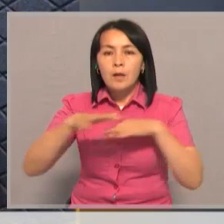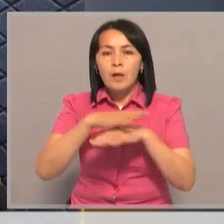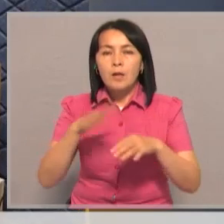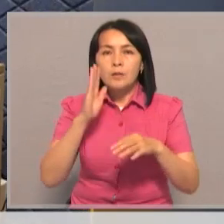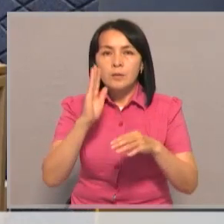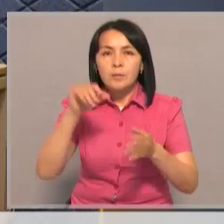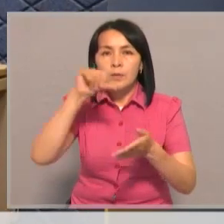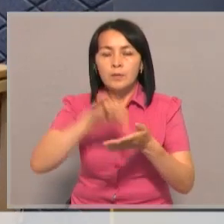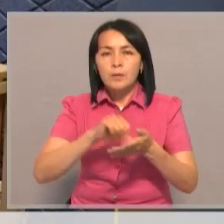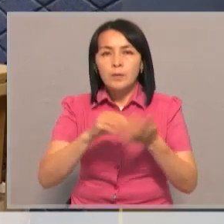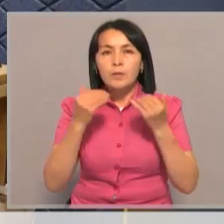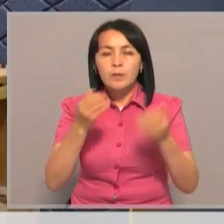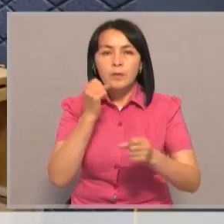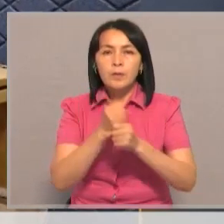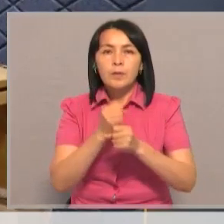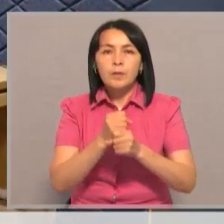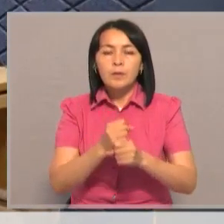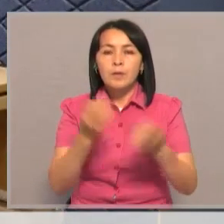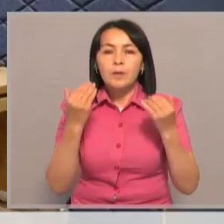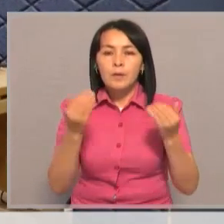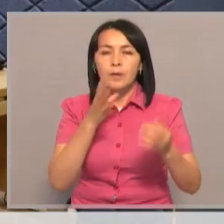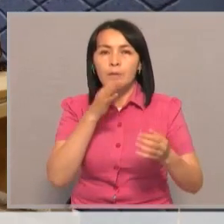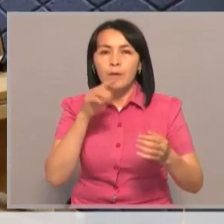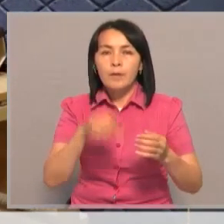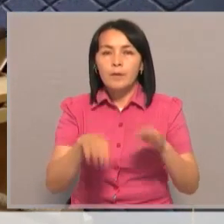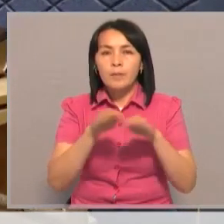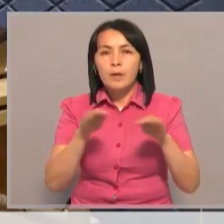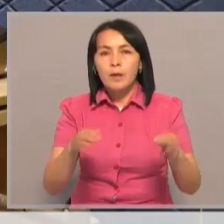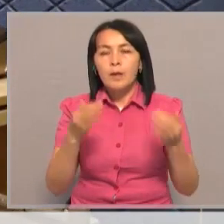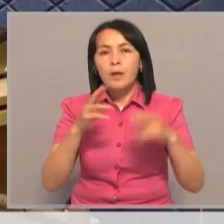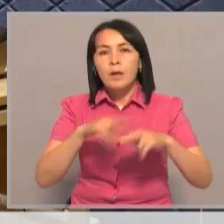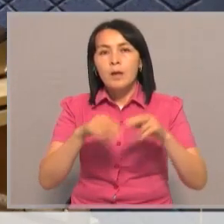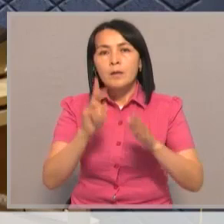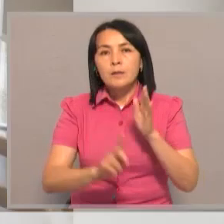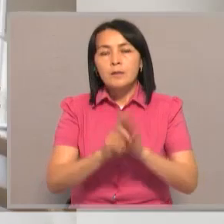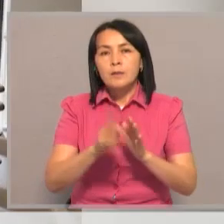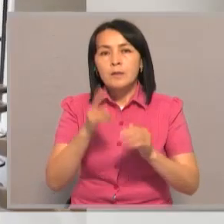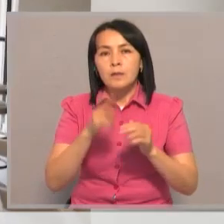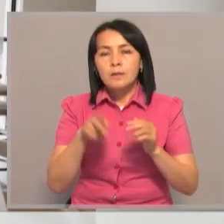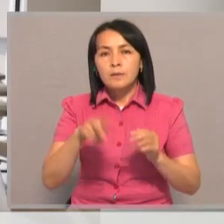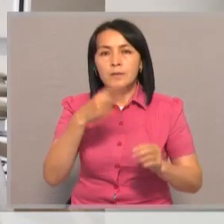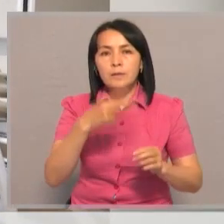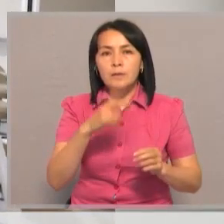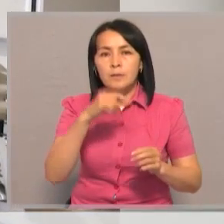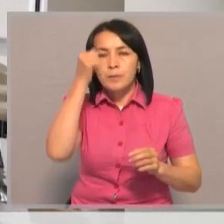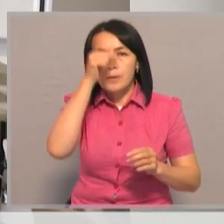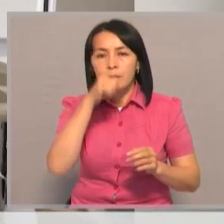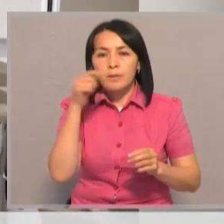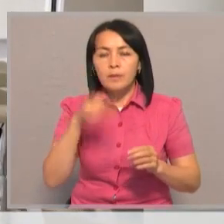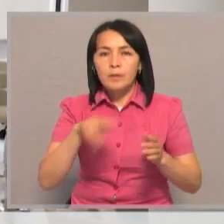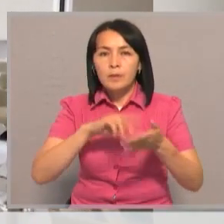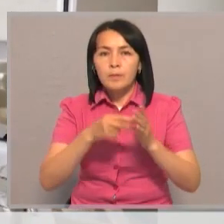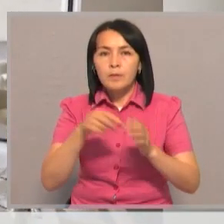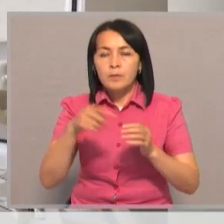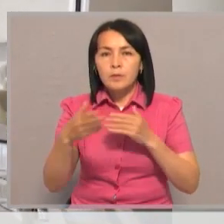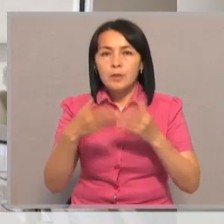будут посвящены эффективному использованию внеурочного времени учащихся. Строительство объекта началось в конце 2021 года. Планируется, что